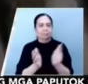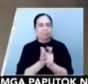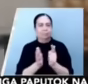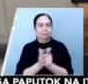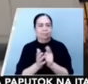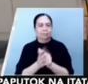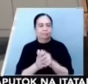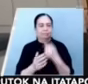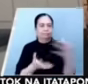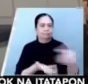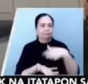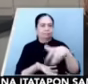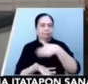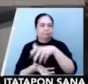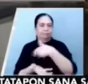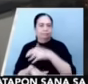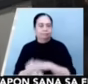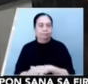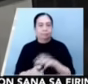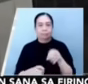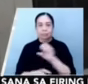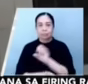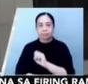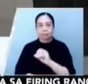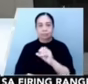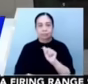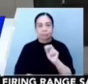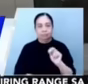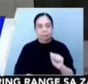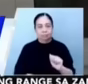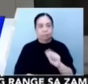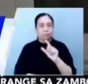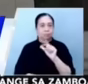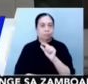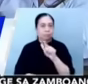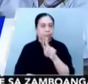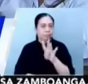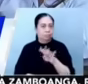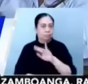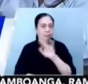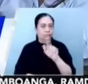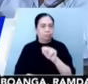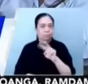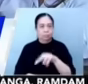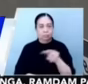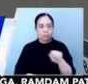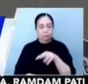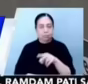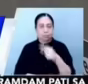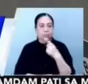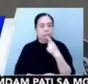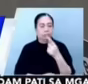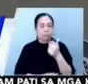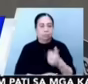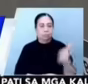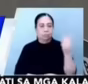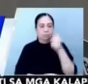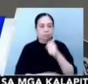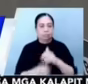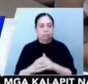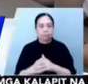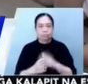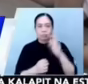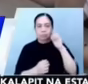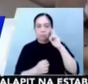ka pa nga. At sa SONA 2024 ni Pangulong Bongbong Marcos sa July 22, sabi ni Secretary General Reginald